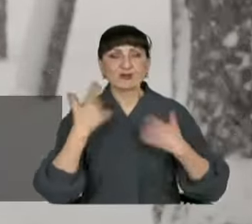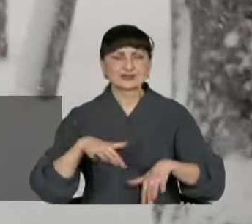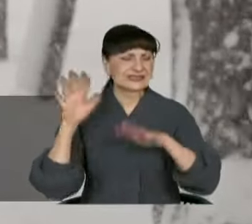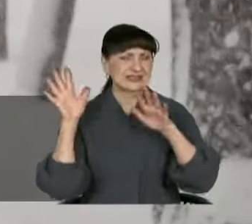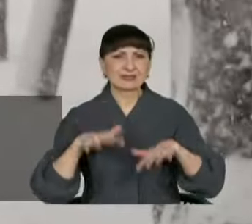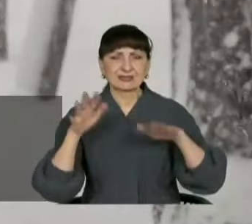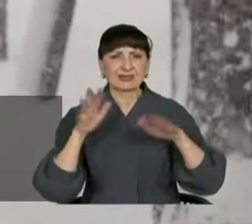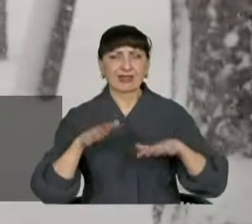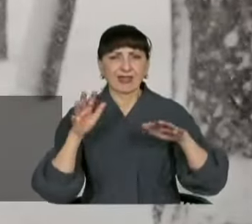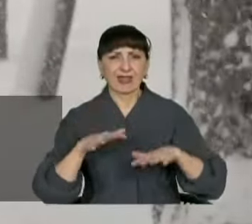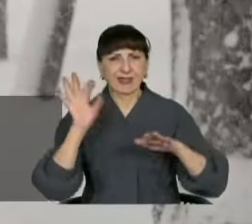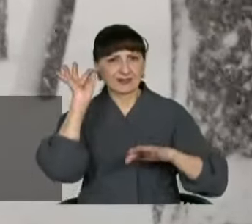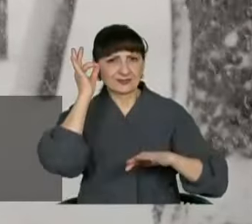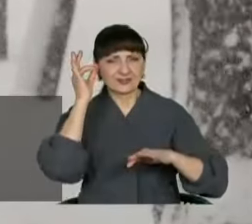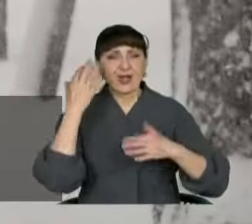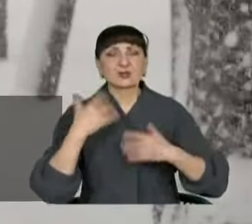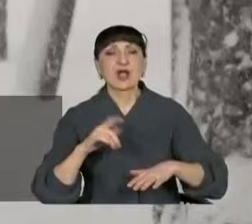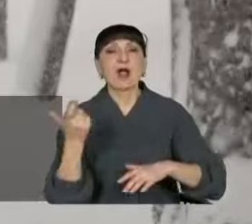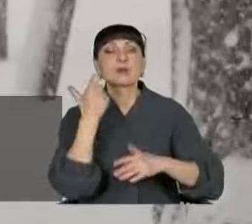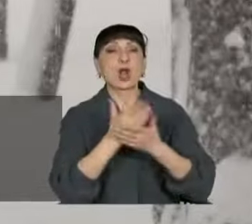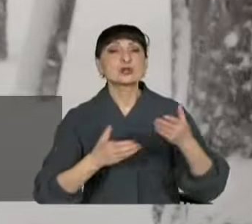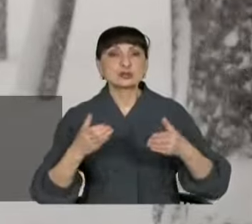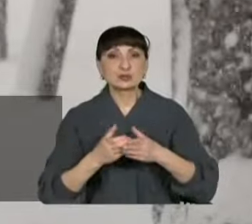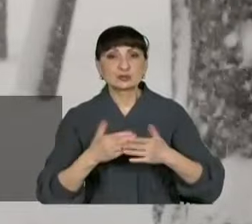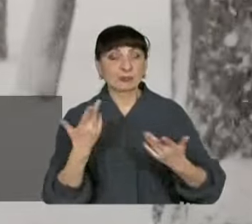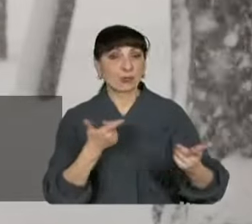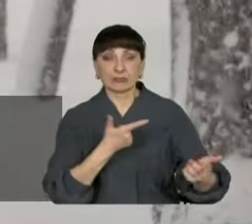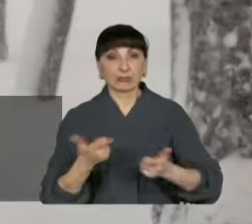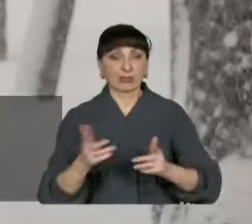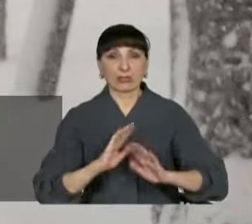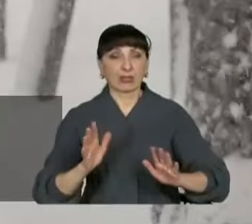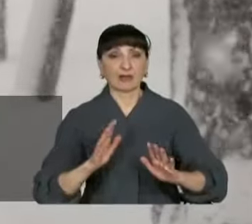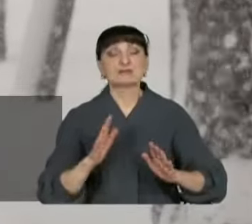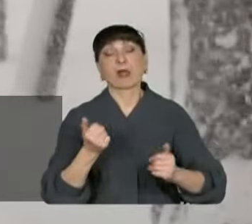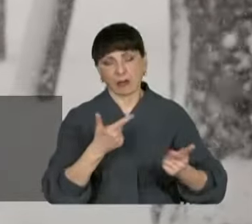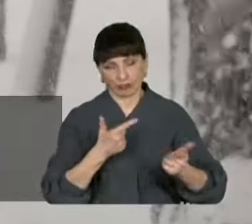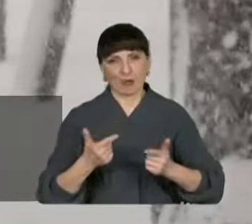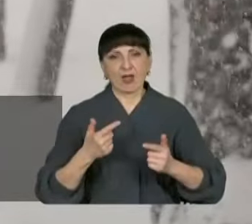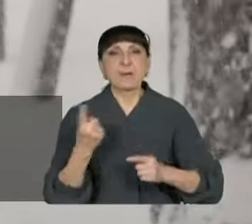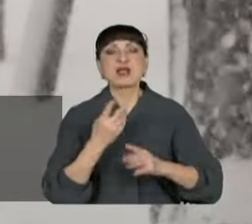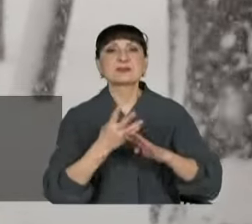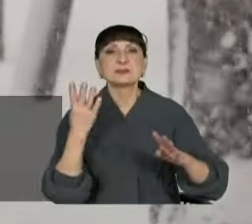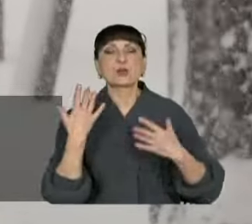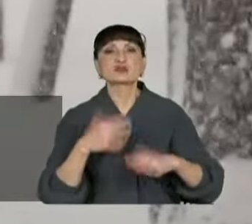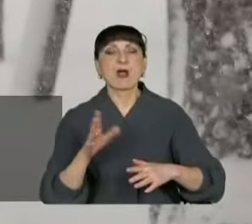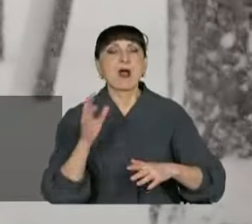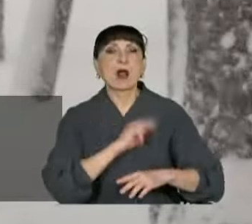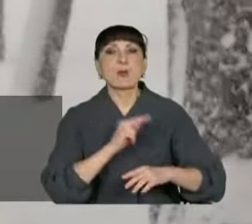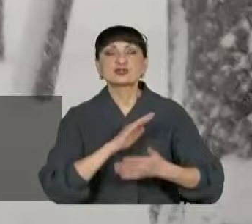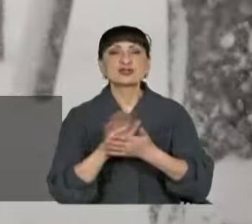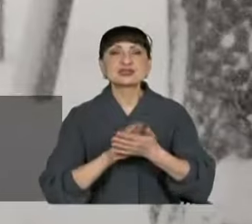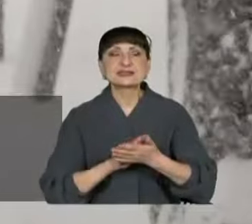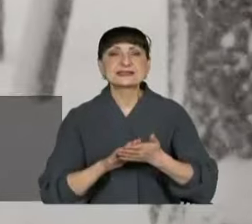обрушился обильный снегопад. Коммунальные службы к такому сценарию были готовы. Первым делом рабочие принялись за